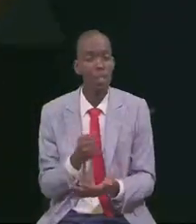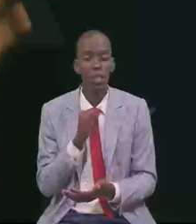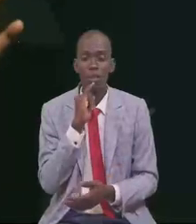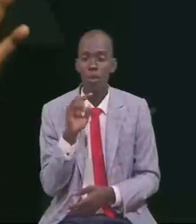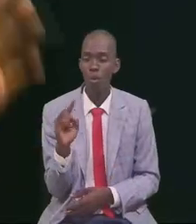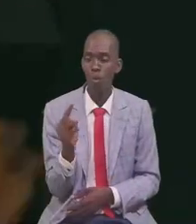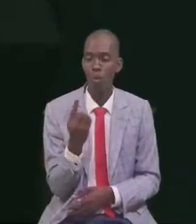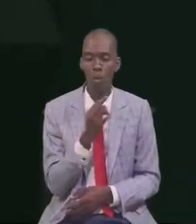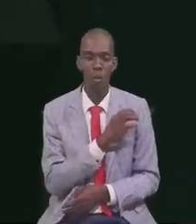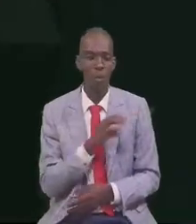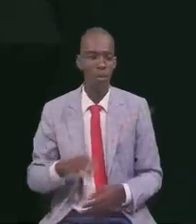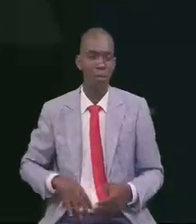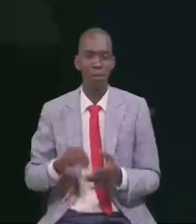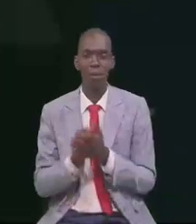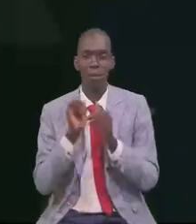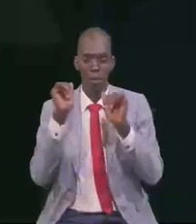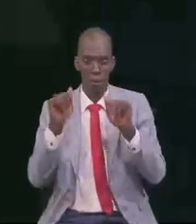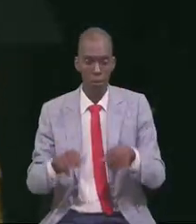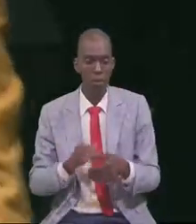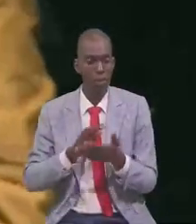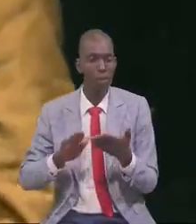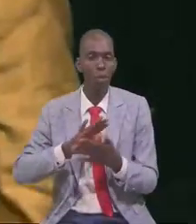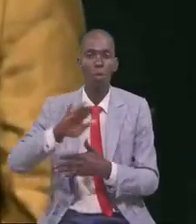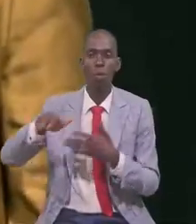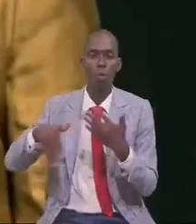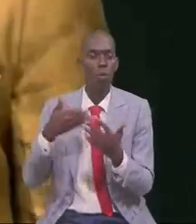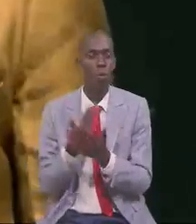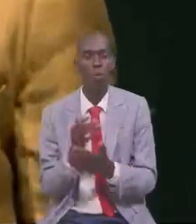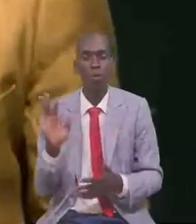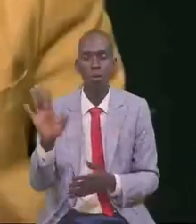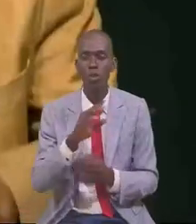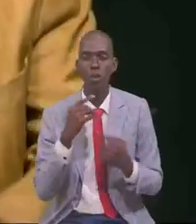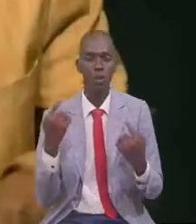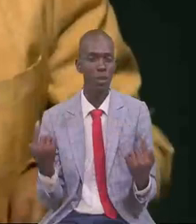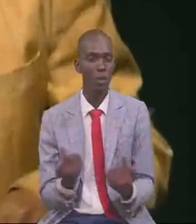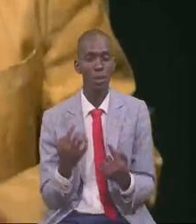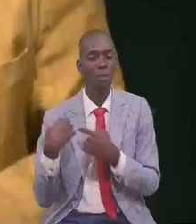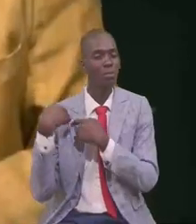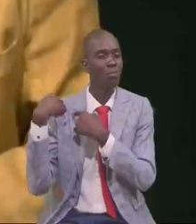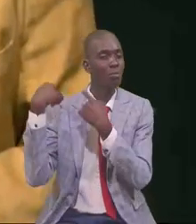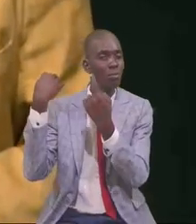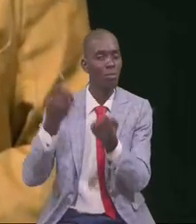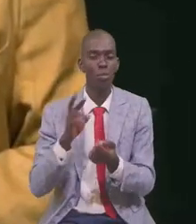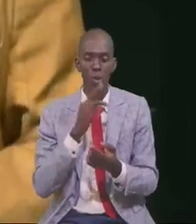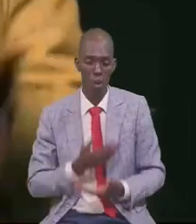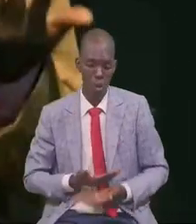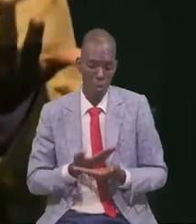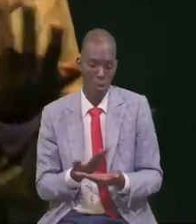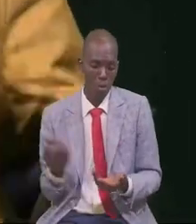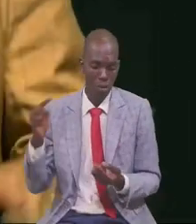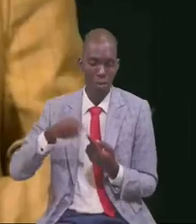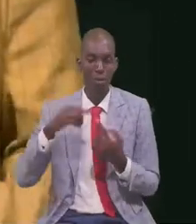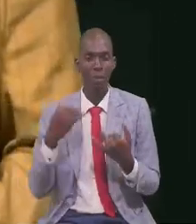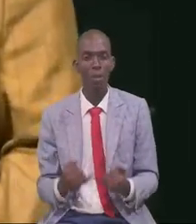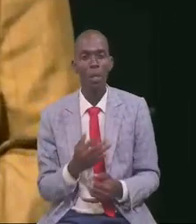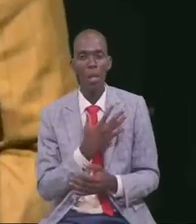pardonner tous les péchés que tu as commis depuis que tu es né jusqu'à aujourd'hui. Et il